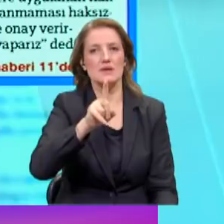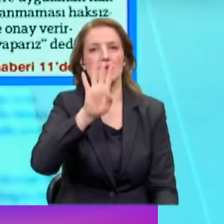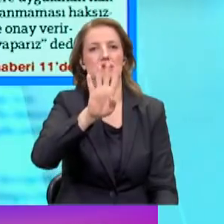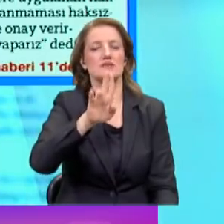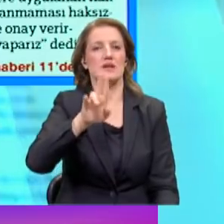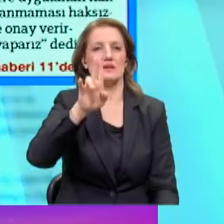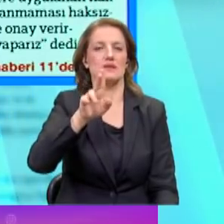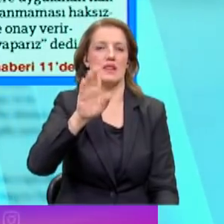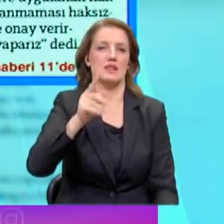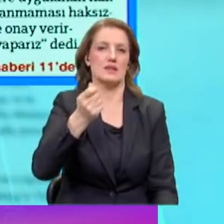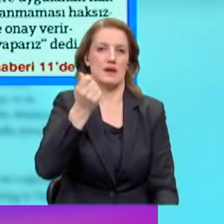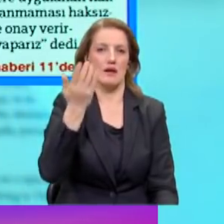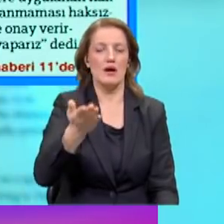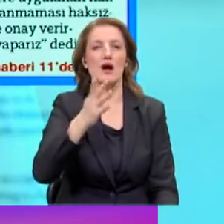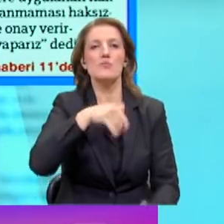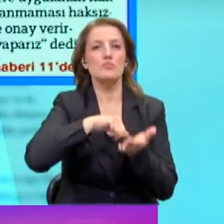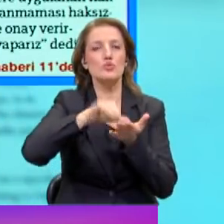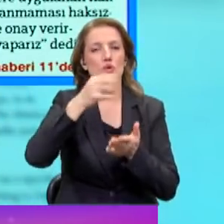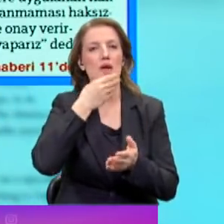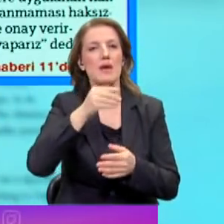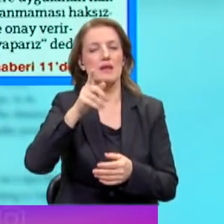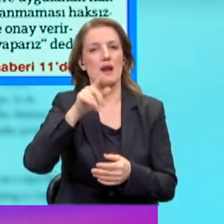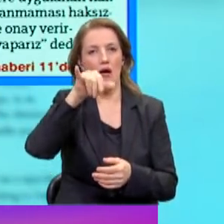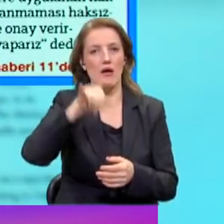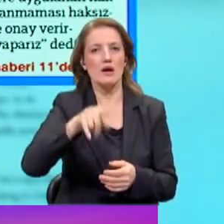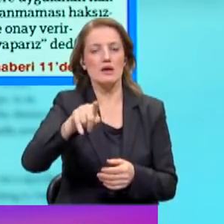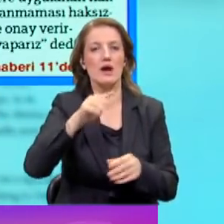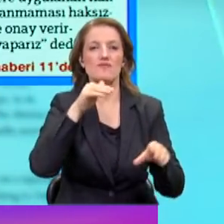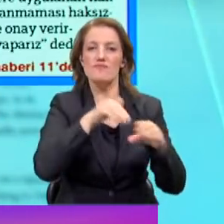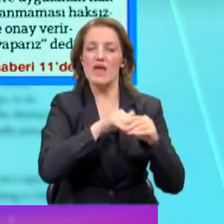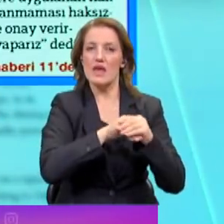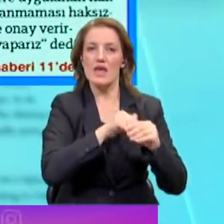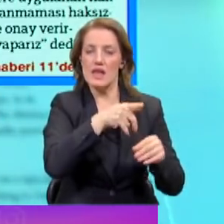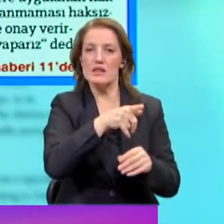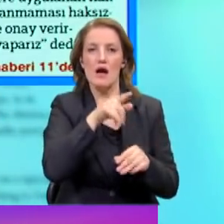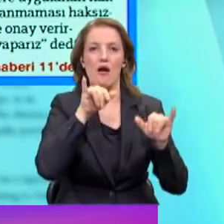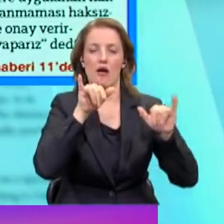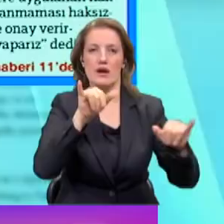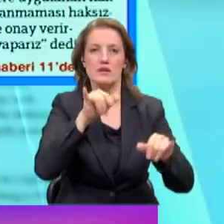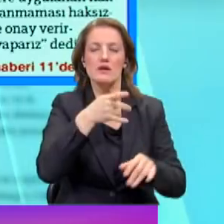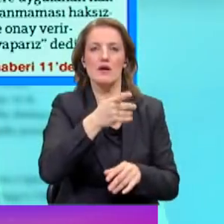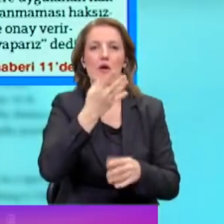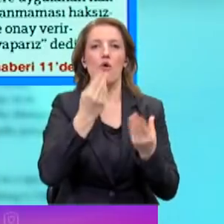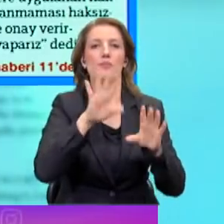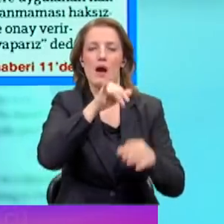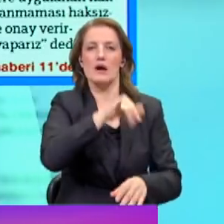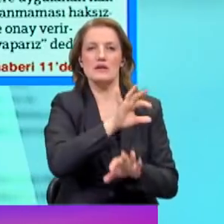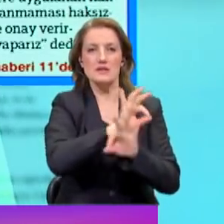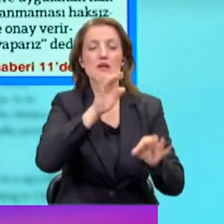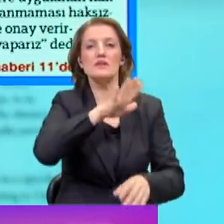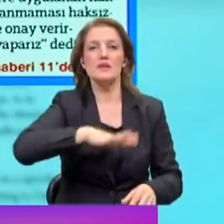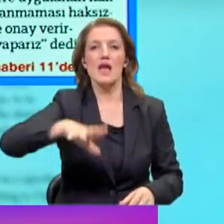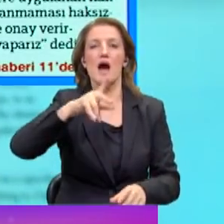yapalım. Mustafa Elitaş, bütün emeklilere uygulanan hakkın vekillere uygulanmaması haksızlık. Diğer partilerde onay